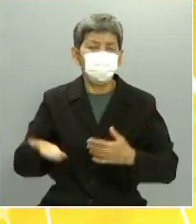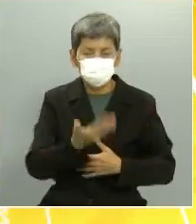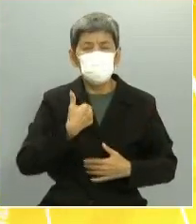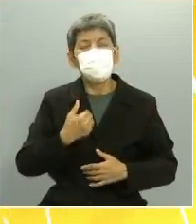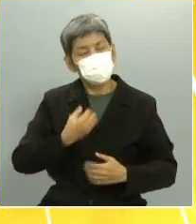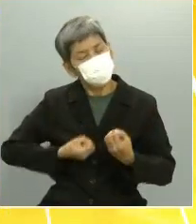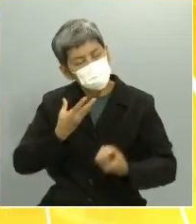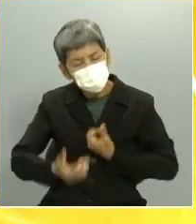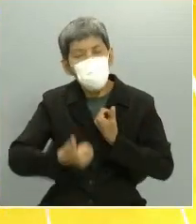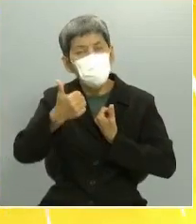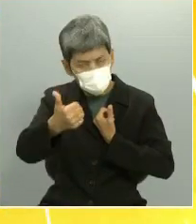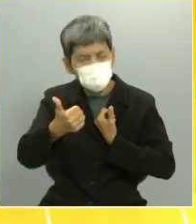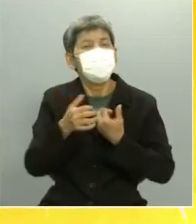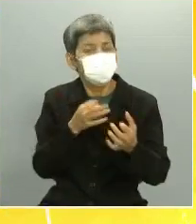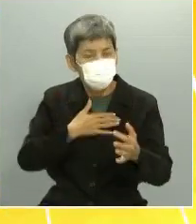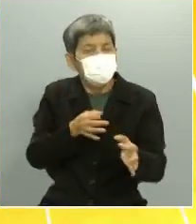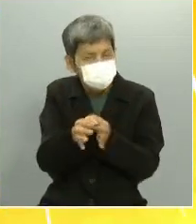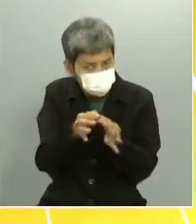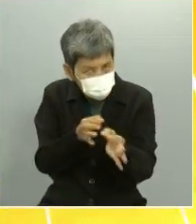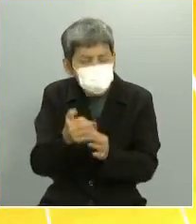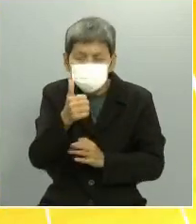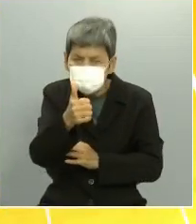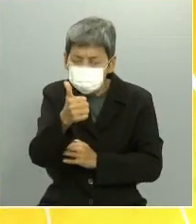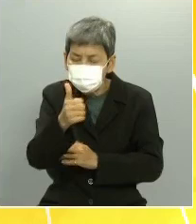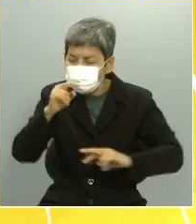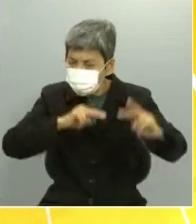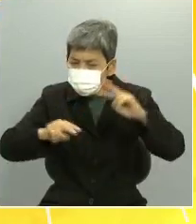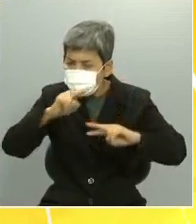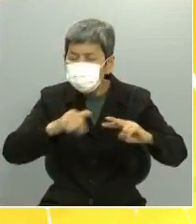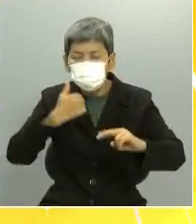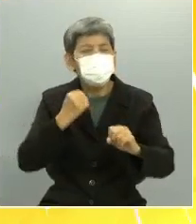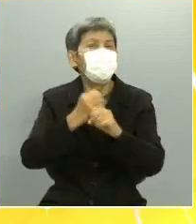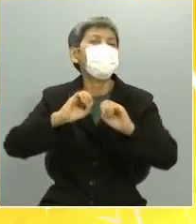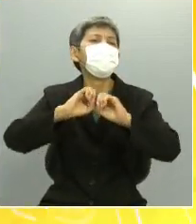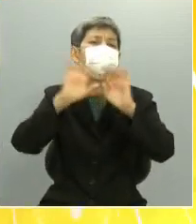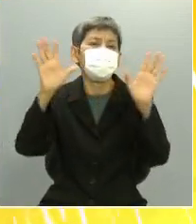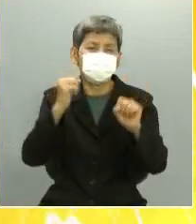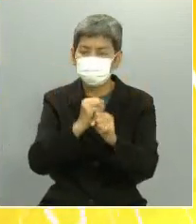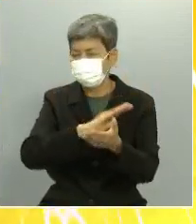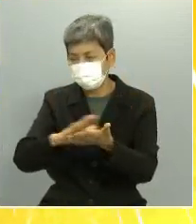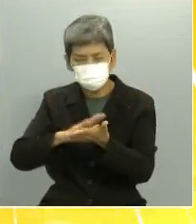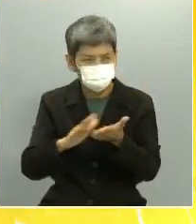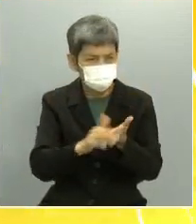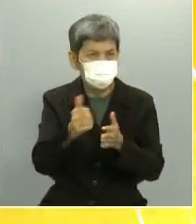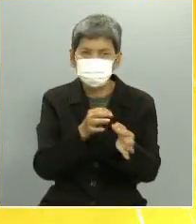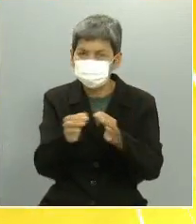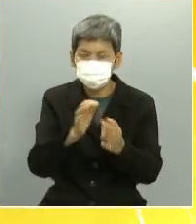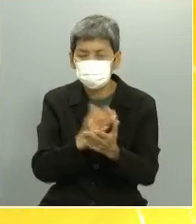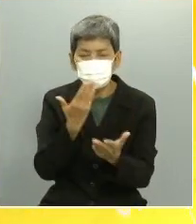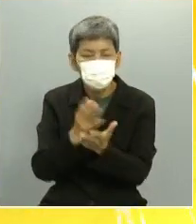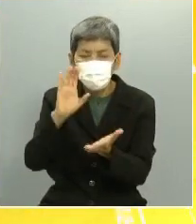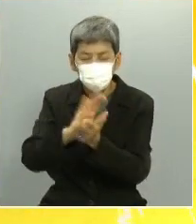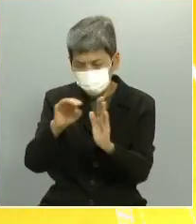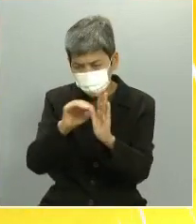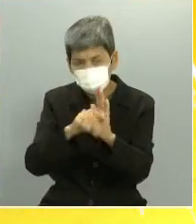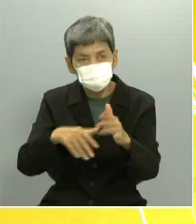ให้ความเห็นได้เราก็ชี้แจงไปนะครับไม่เป็นไรก็ดีครับจะได้ตรวจสอบให้โปร่งใสสารนุ่มต้องทำให้เรียบร้อยต้องชี้แจงงบรายละเอียดต่างให้ประช